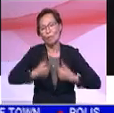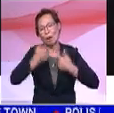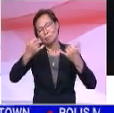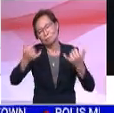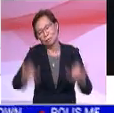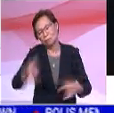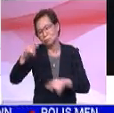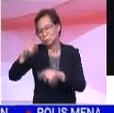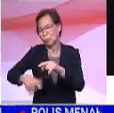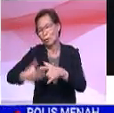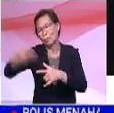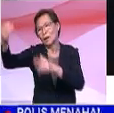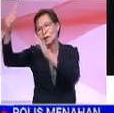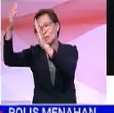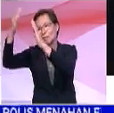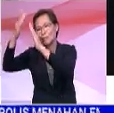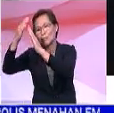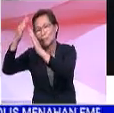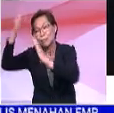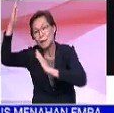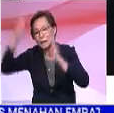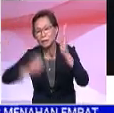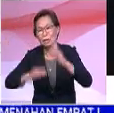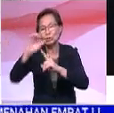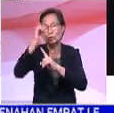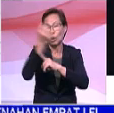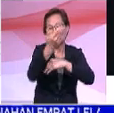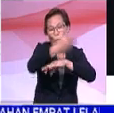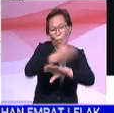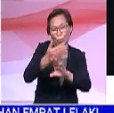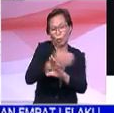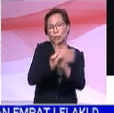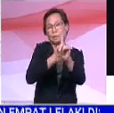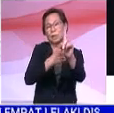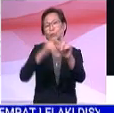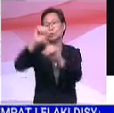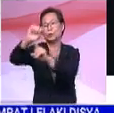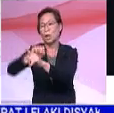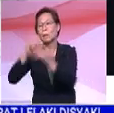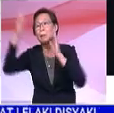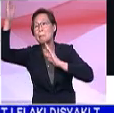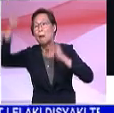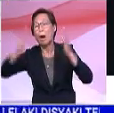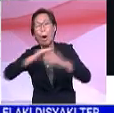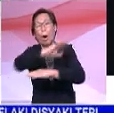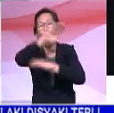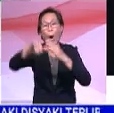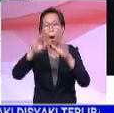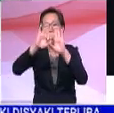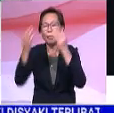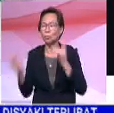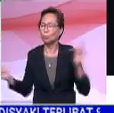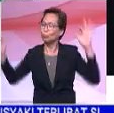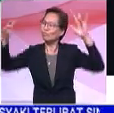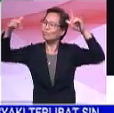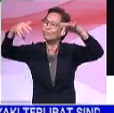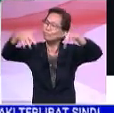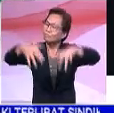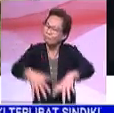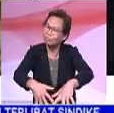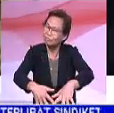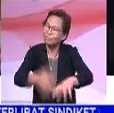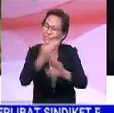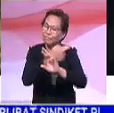Sekarang tidak. Paling dirindui suasana malam sebelum satu Syawal di tanah air. Semua ahli keluarga berkumpul